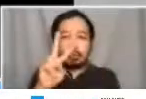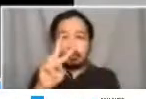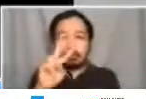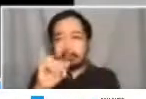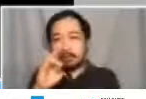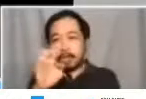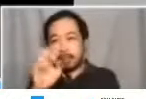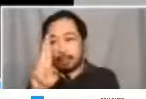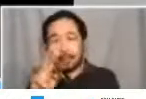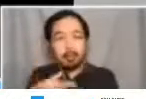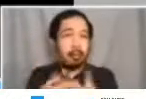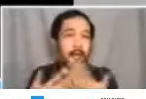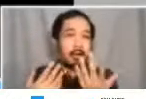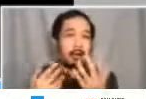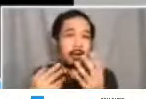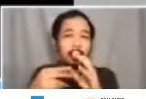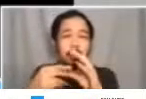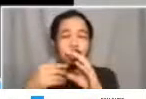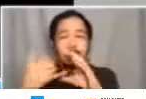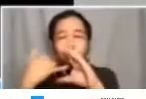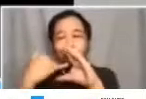in Morocco.